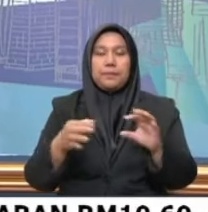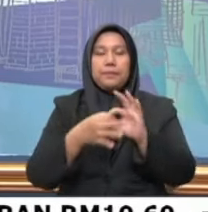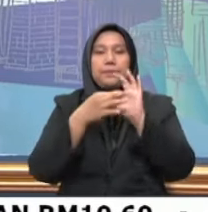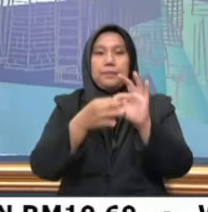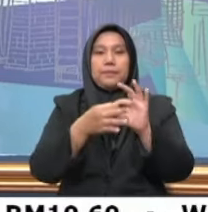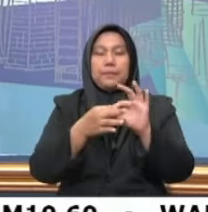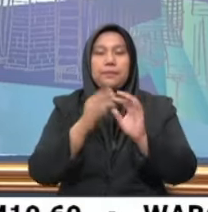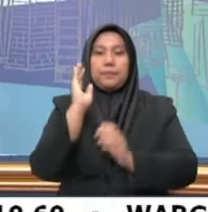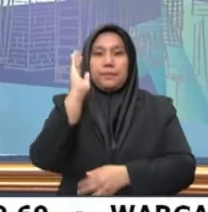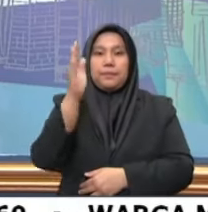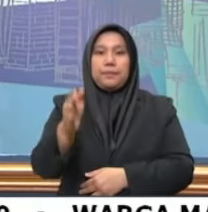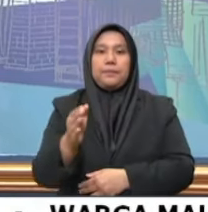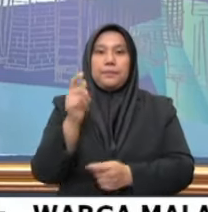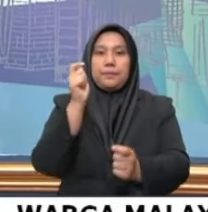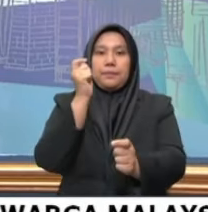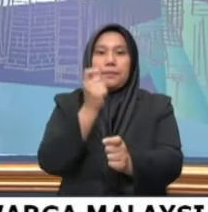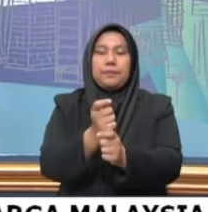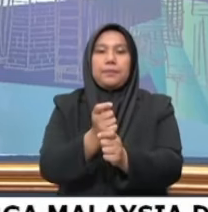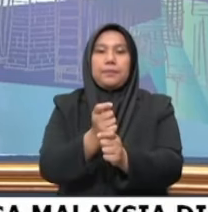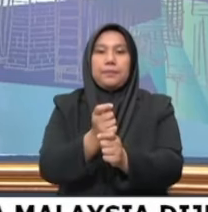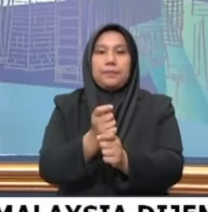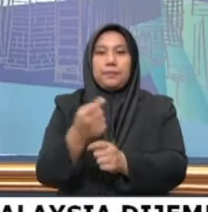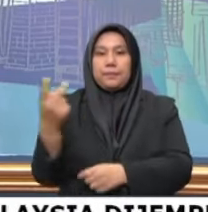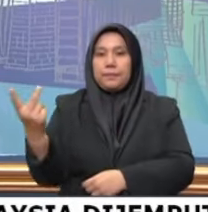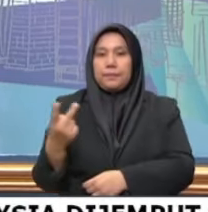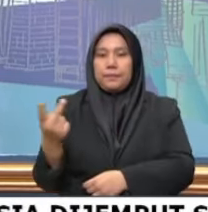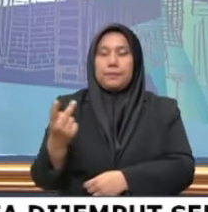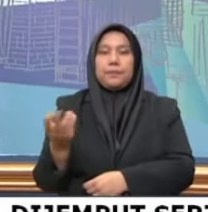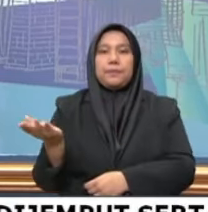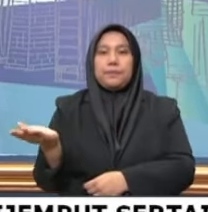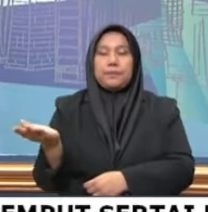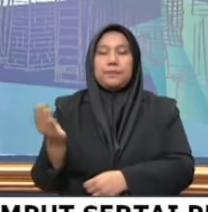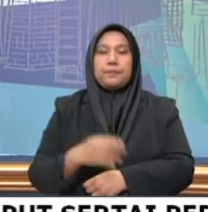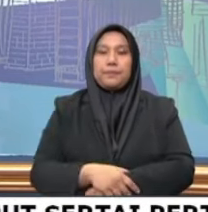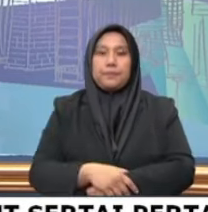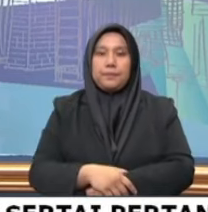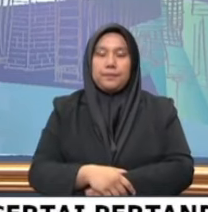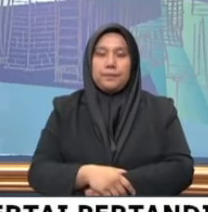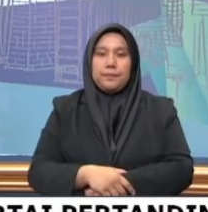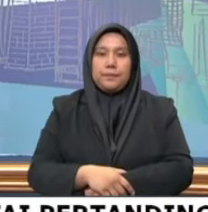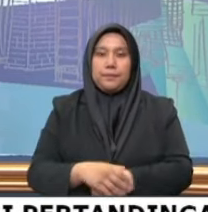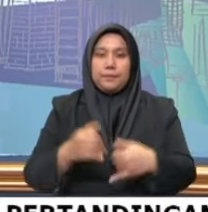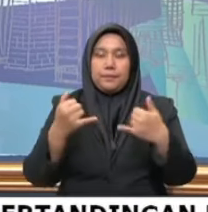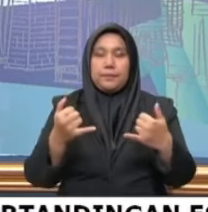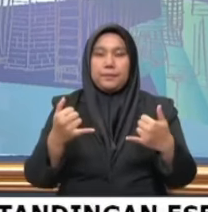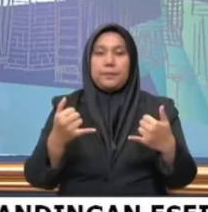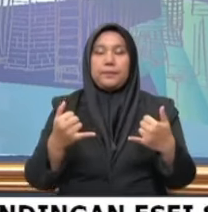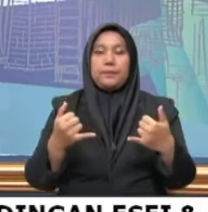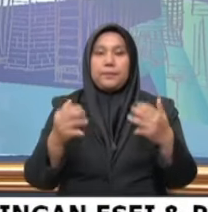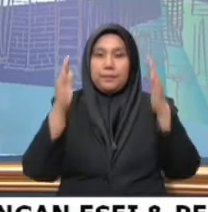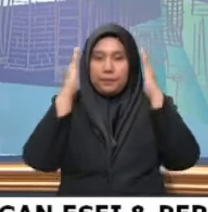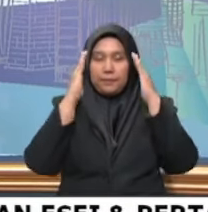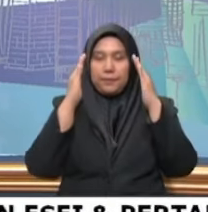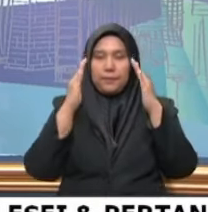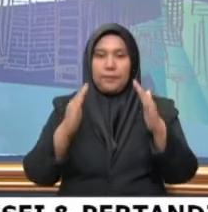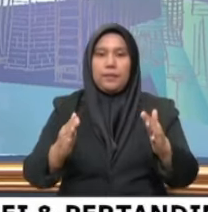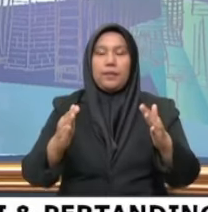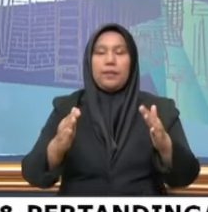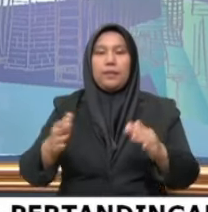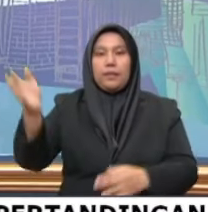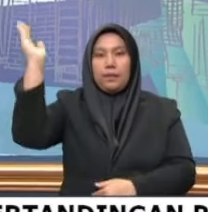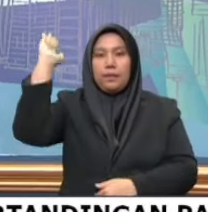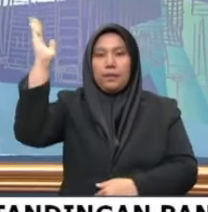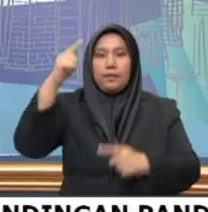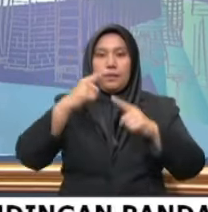tersebut akan ditentukan oleh kedua-dua pihak berkaitan. Baik saudara, kini kami bawakan perhatian anda pula ke